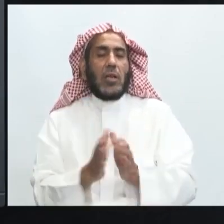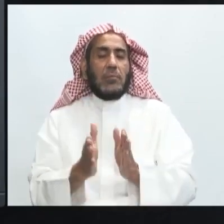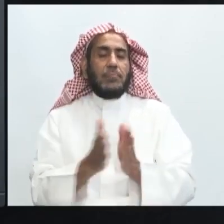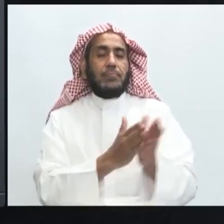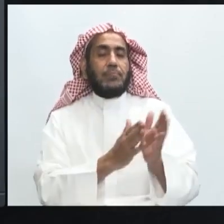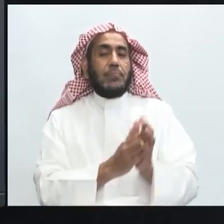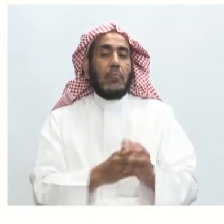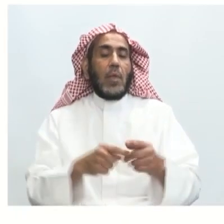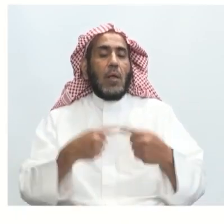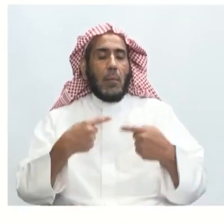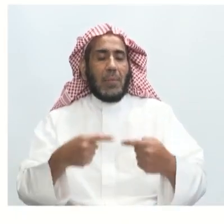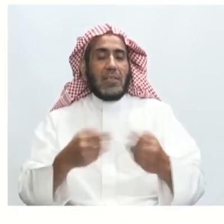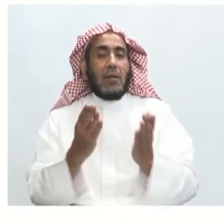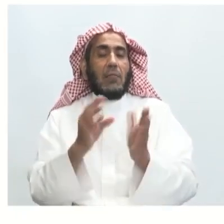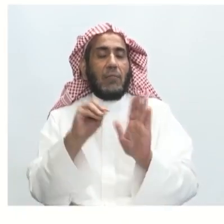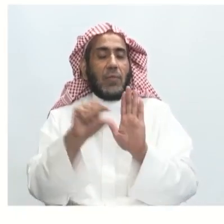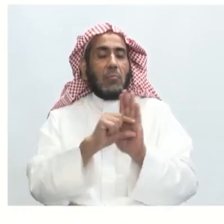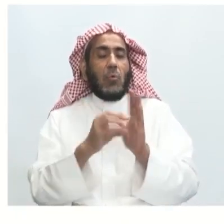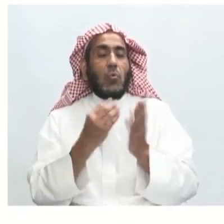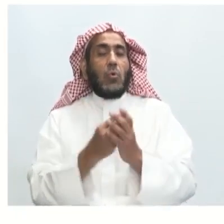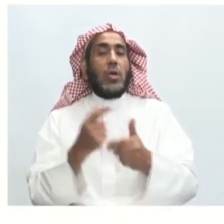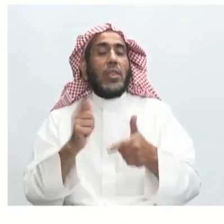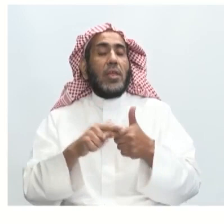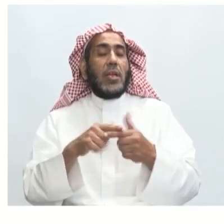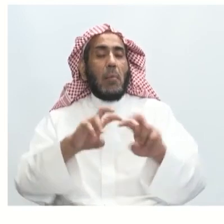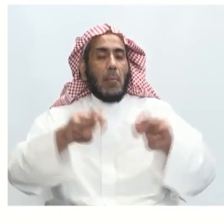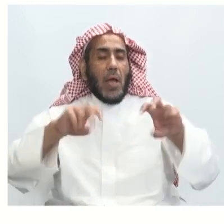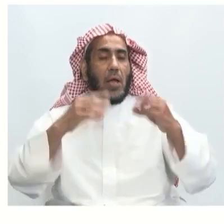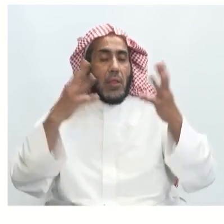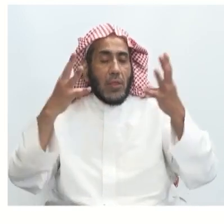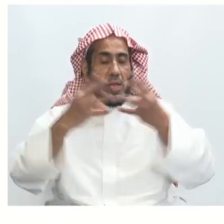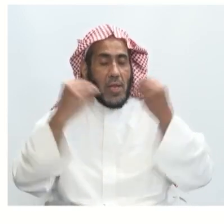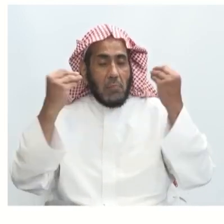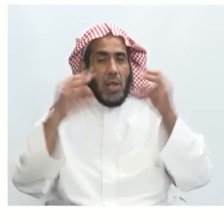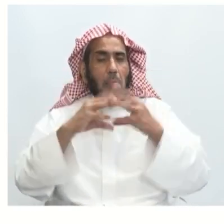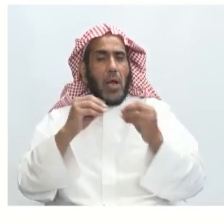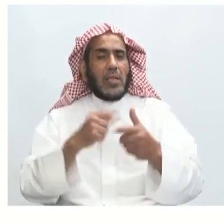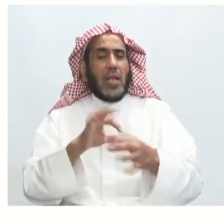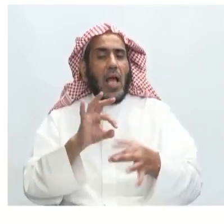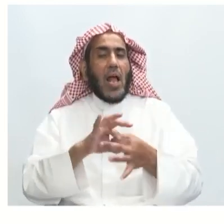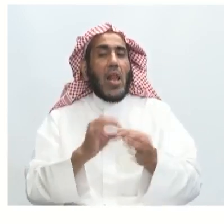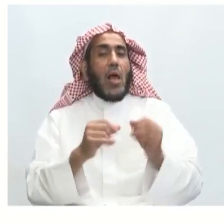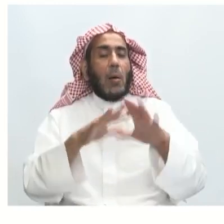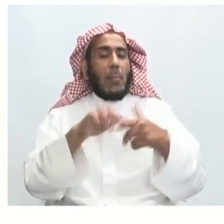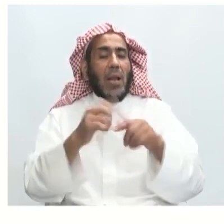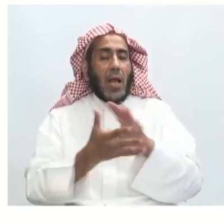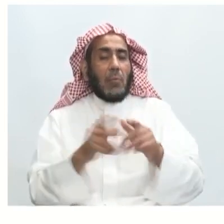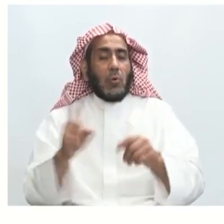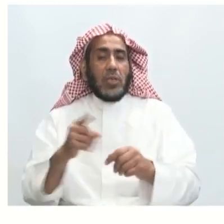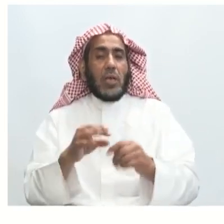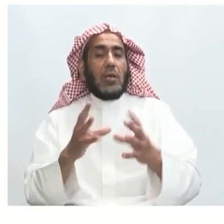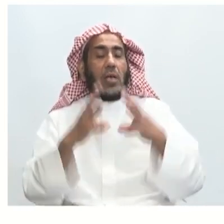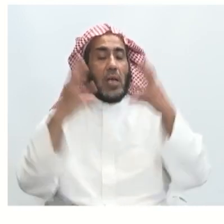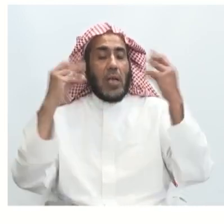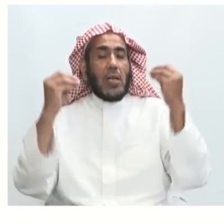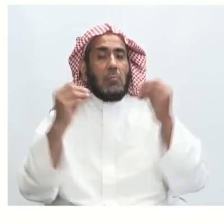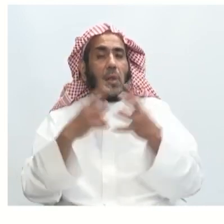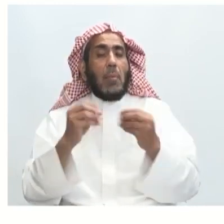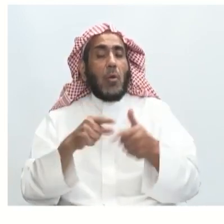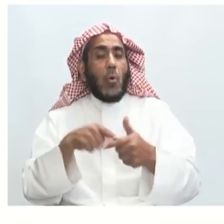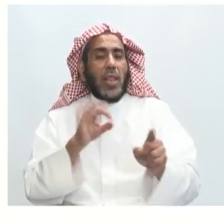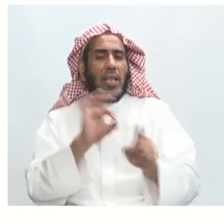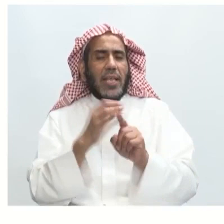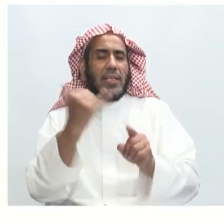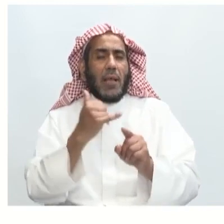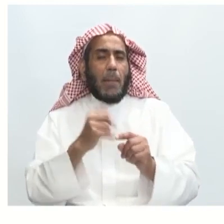ما زلنا في موضوع الثاني من مباحث علم المعاني الذي تحدث يتعلق بالخبر والانشاء وعلم المعاني هو العلم